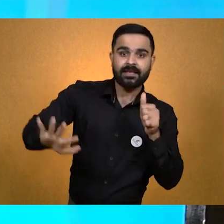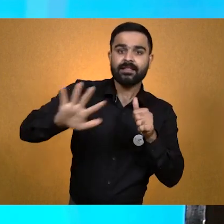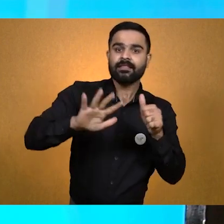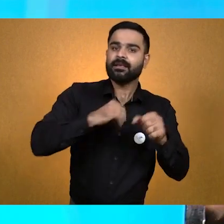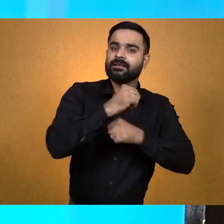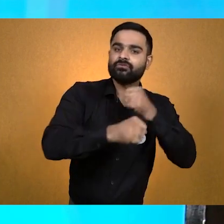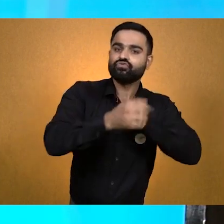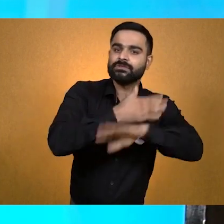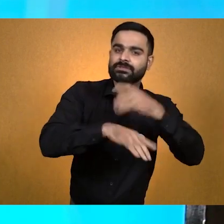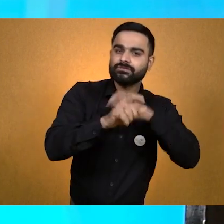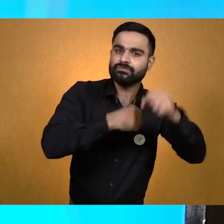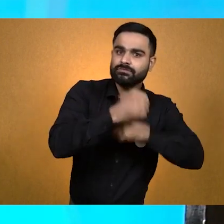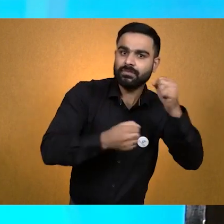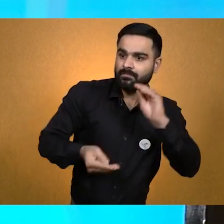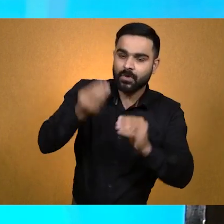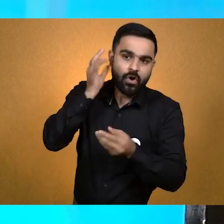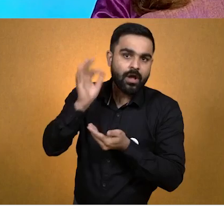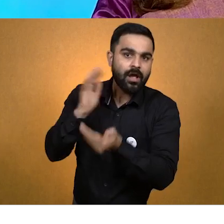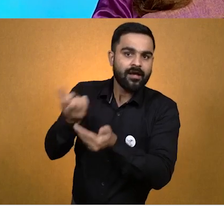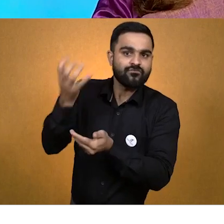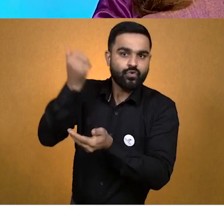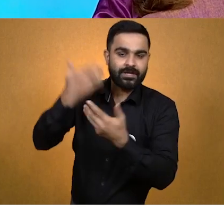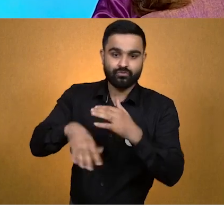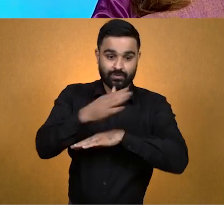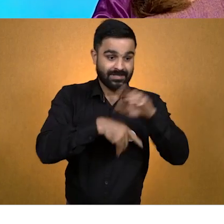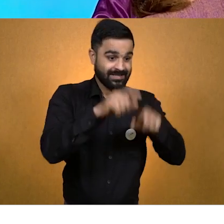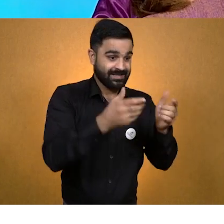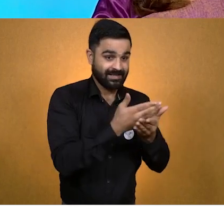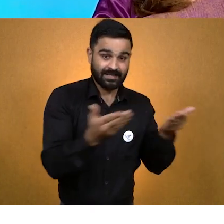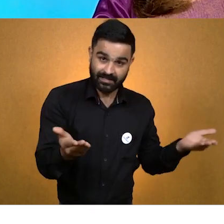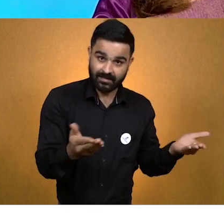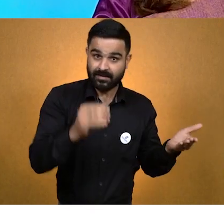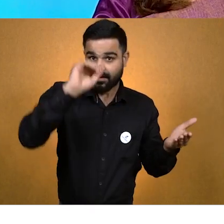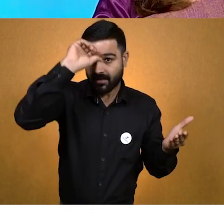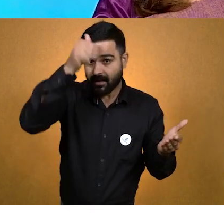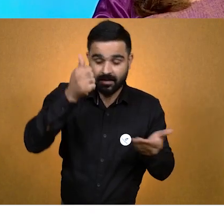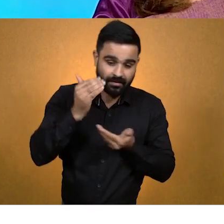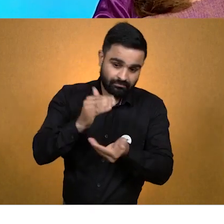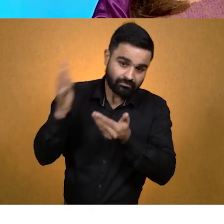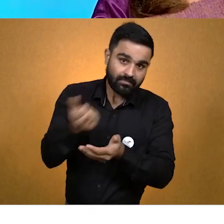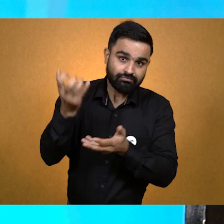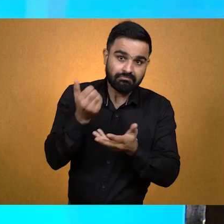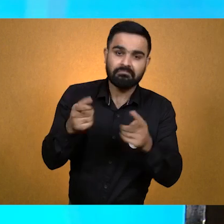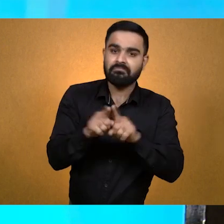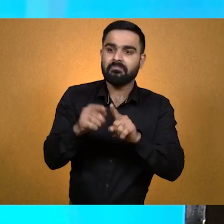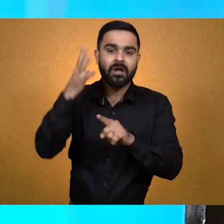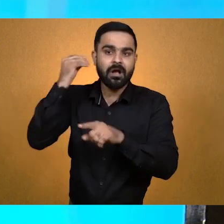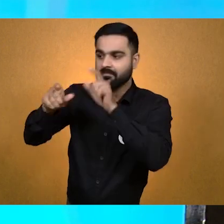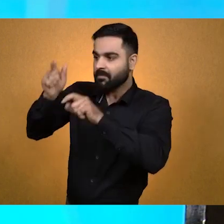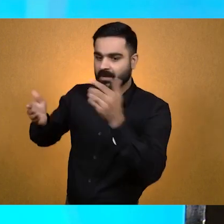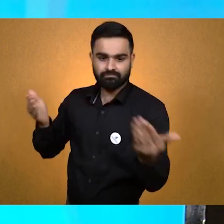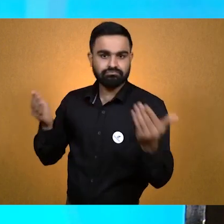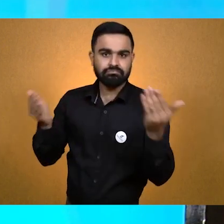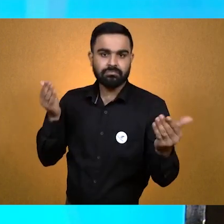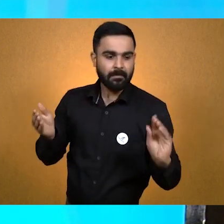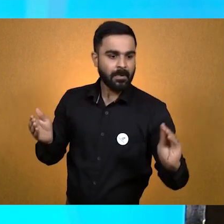humne Asian Games se zyada padak jeete hain. Hamare divyang khiladiyon ke liye Bharat ki padak talika gair divyang khiladiyon ki padak